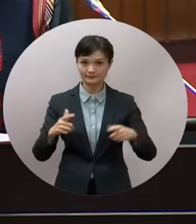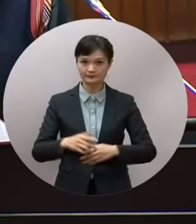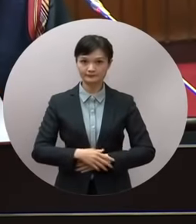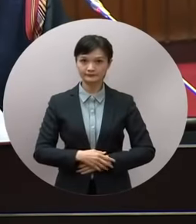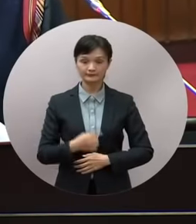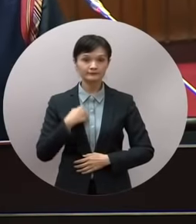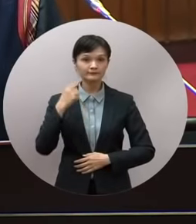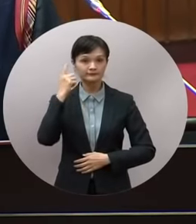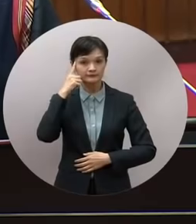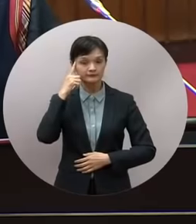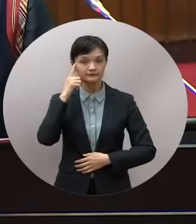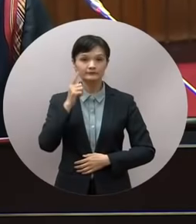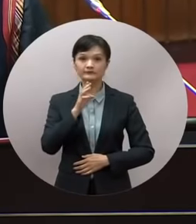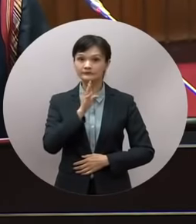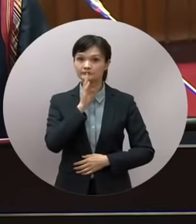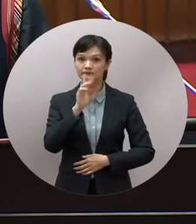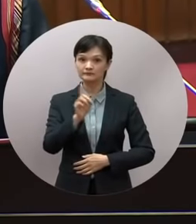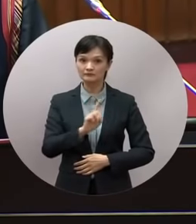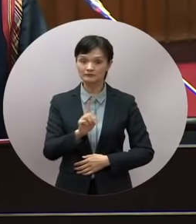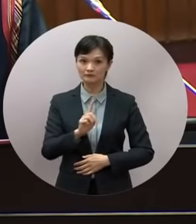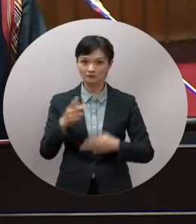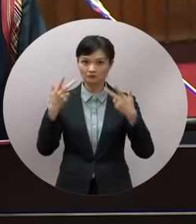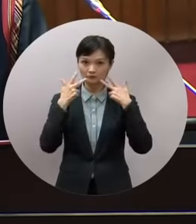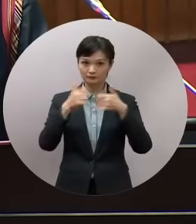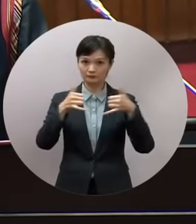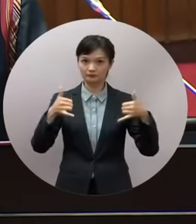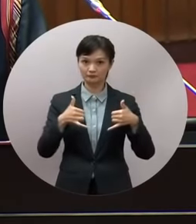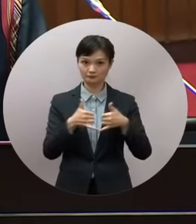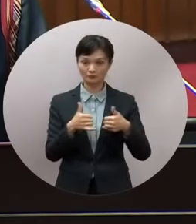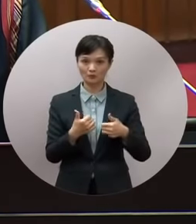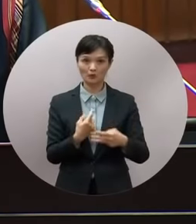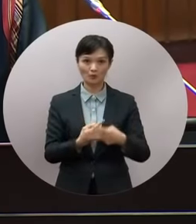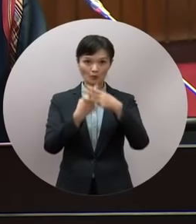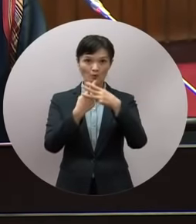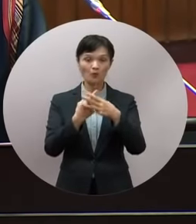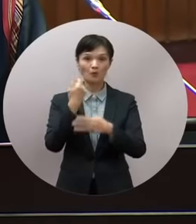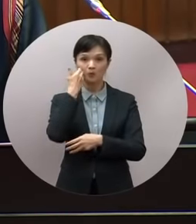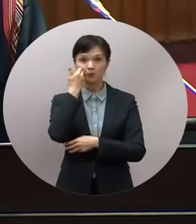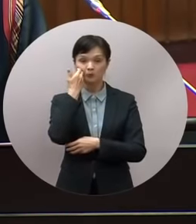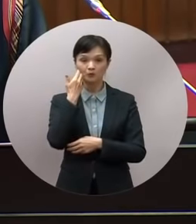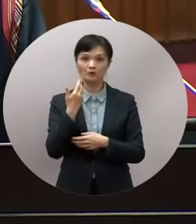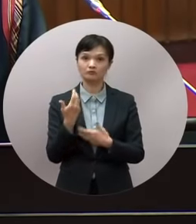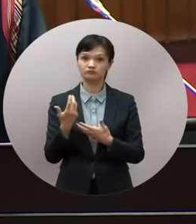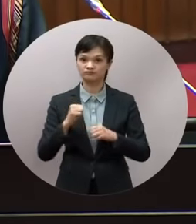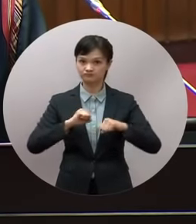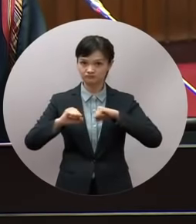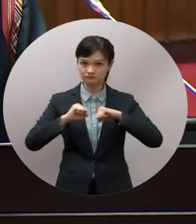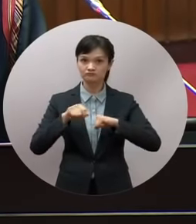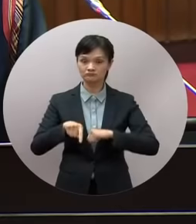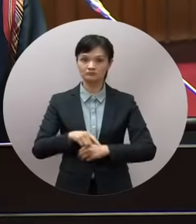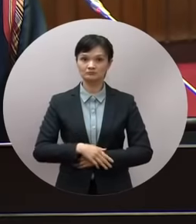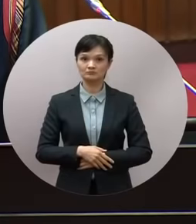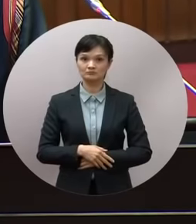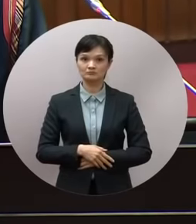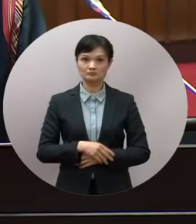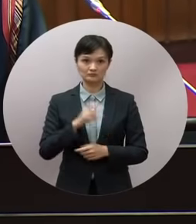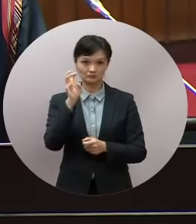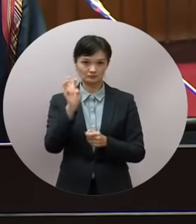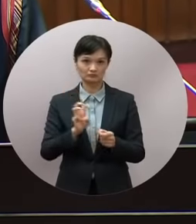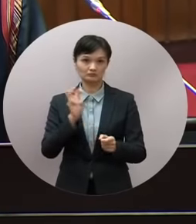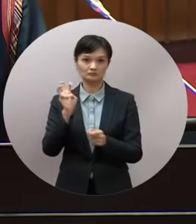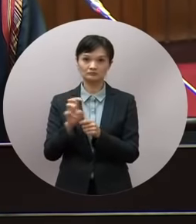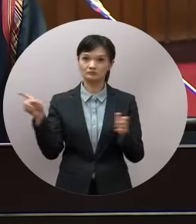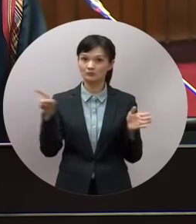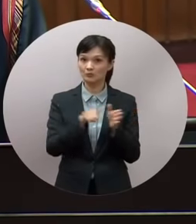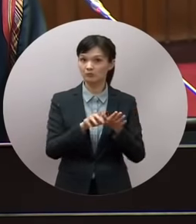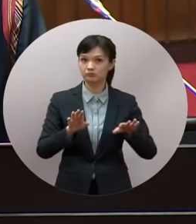底就是原住民族主体之争。院长，我们来一起回顾一下这30多年来几次原